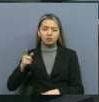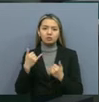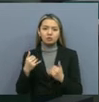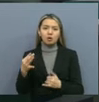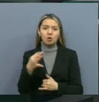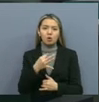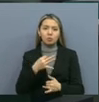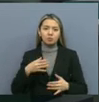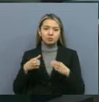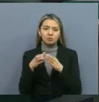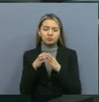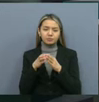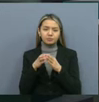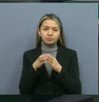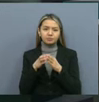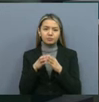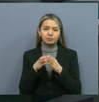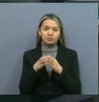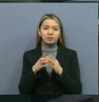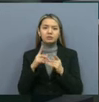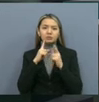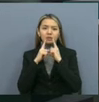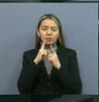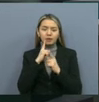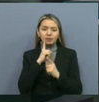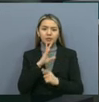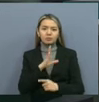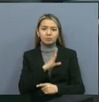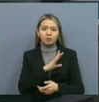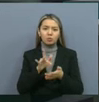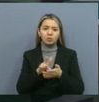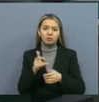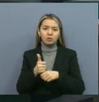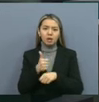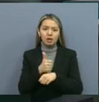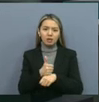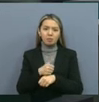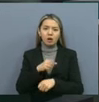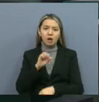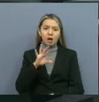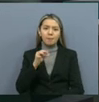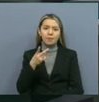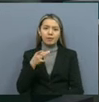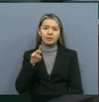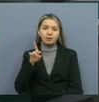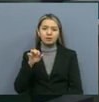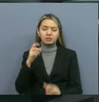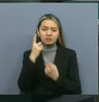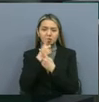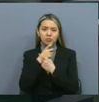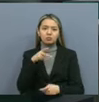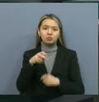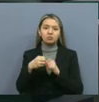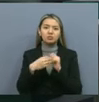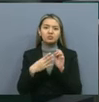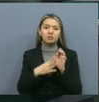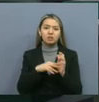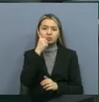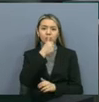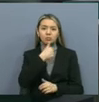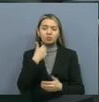өңірлік коммуникациялар қызметі алаңында өткен брифингте қала әкімі Амангелді Смайлов мәлімдеді. 2019 жылдағы